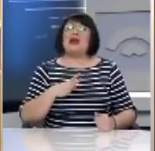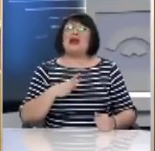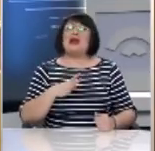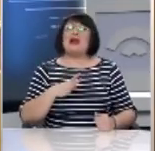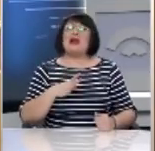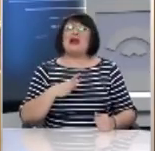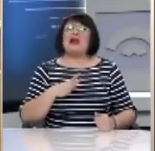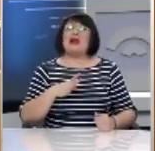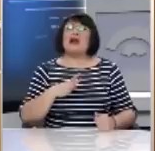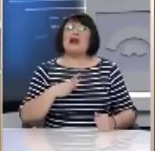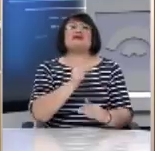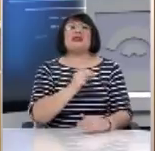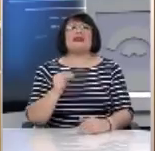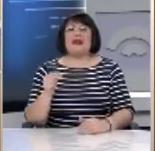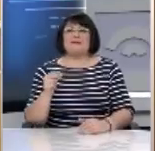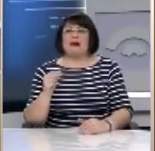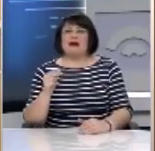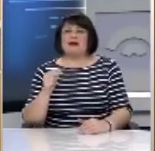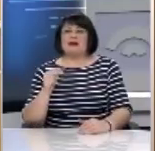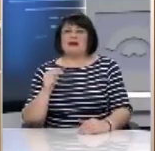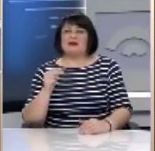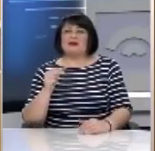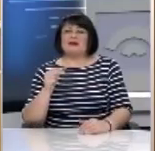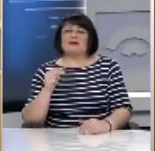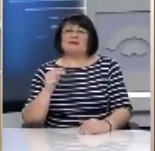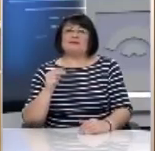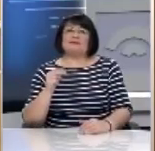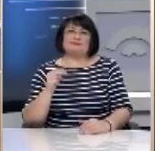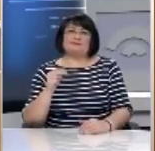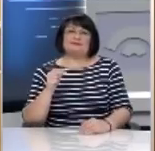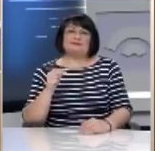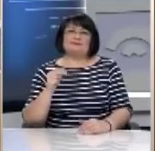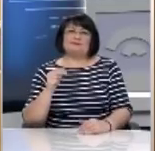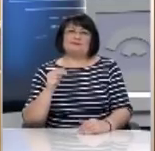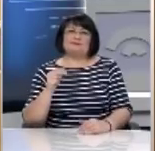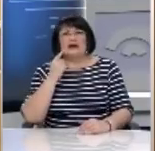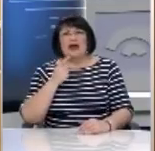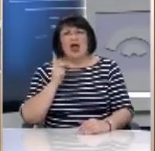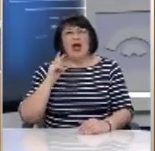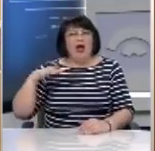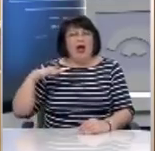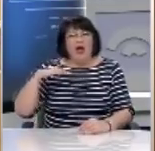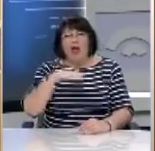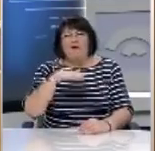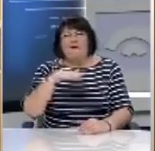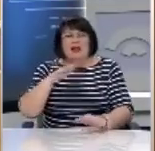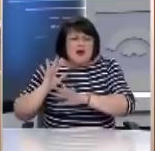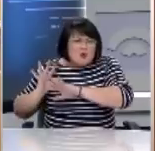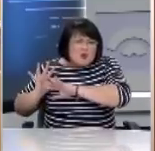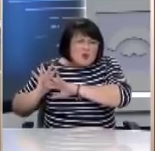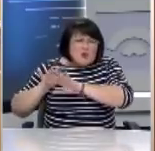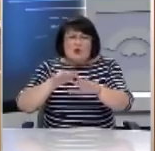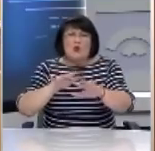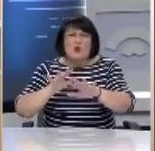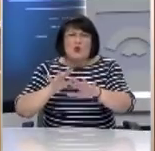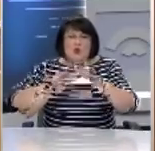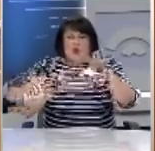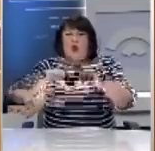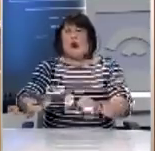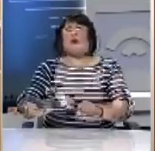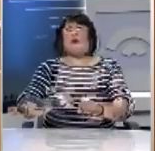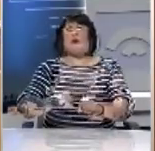ως θέμα ασύμμετρης εισβολής και απειλής, πρέπει να ξέρετε ότι οι εισβολείς δεν είναι παρά